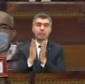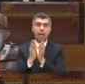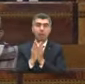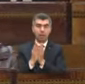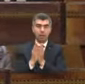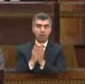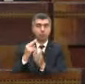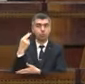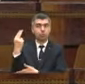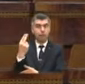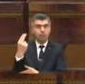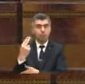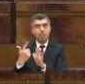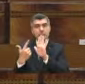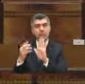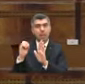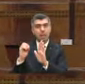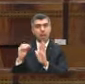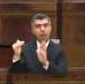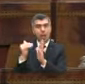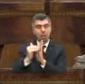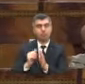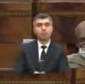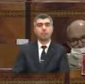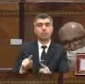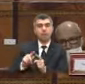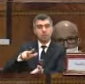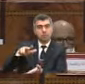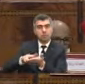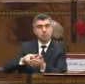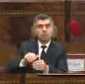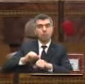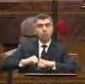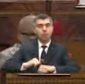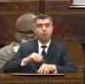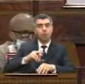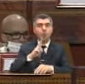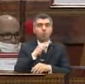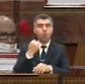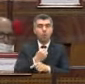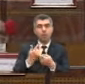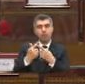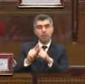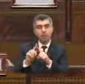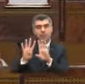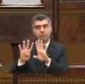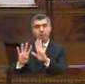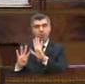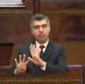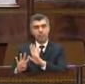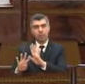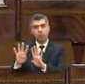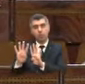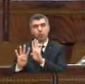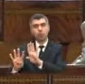ذكرتم حوالي 70 ألف، وأيضا المصادقة في المجلس الحكومي على القوانين 98 و99 15 اللي عندهم